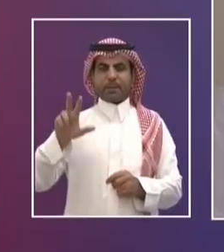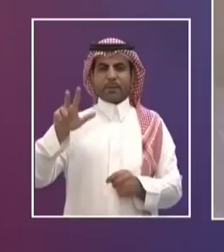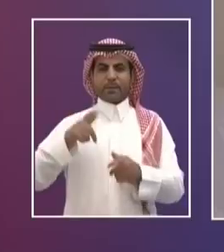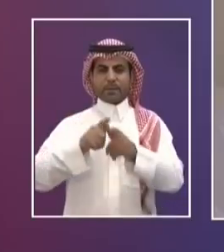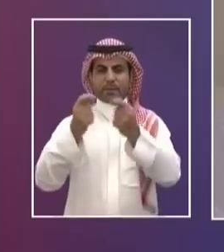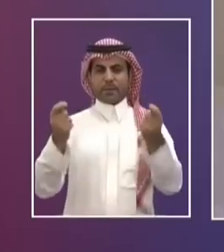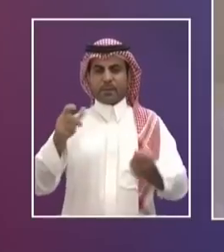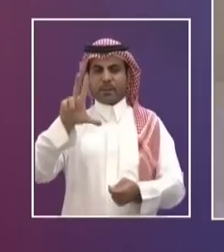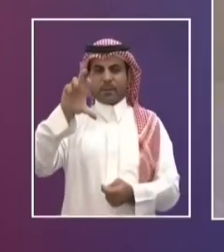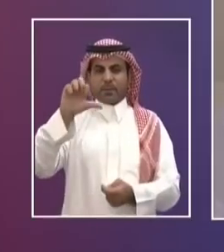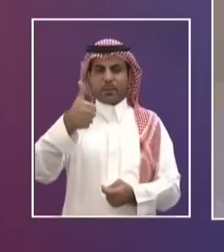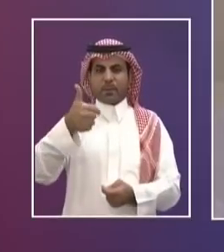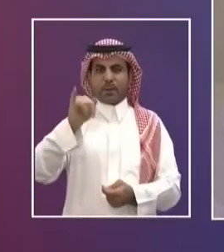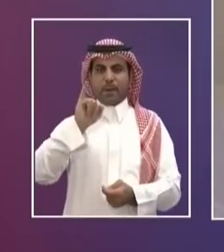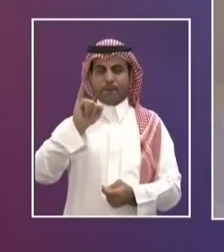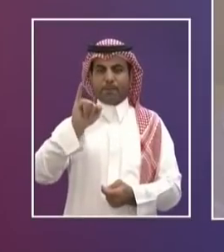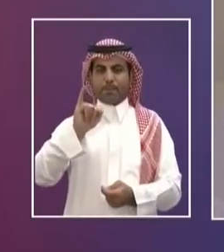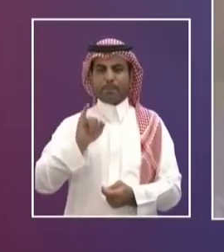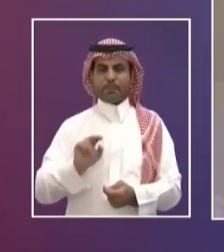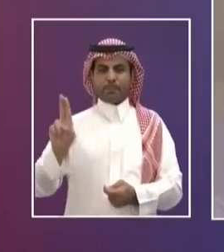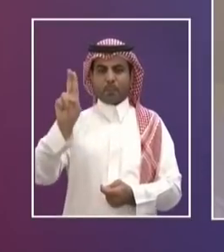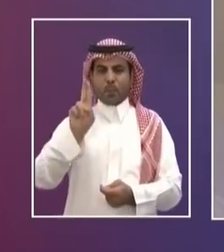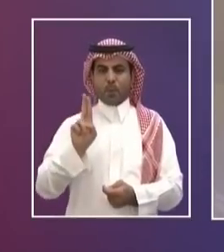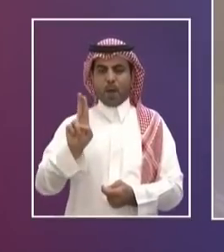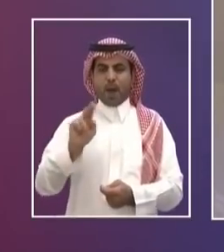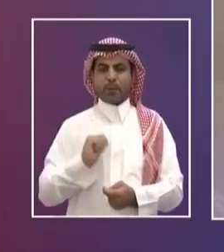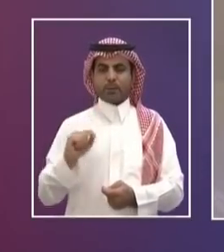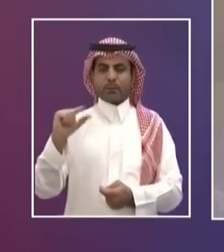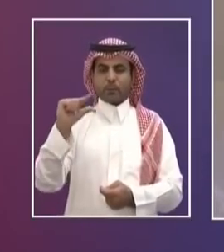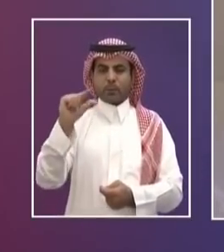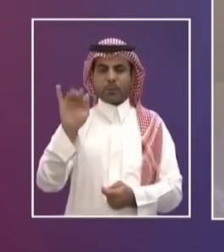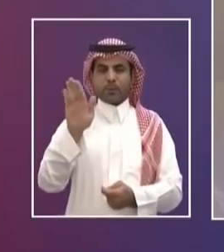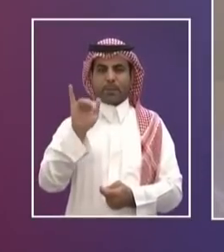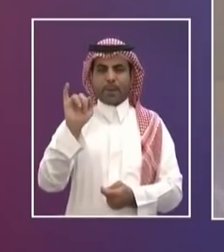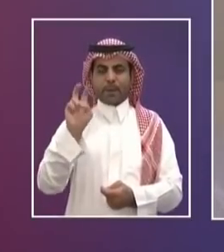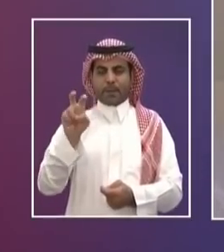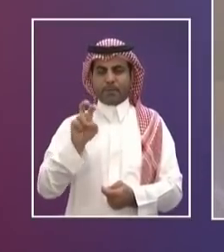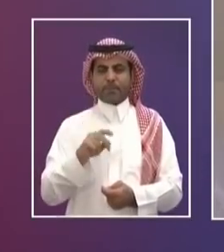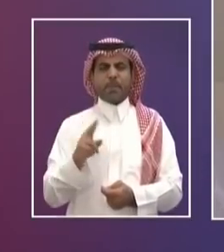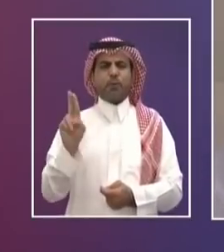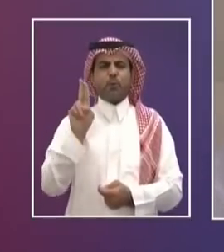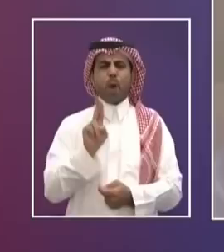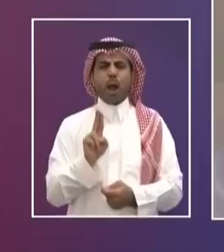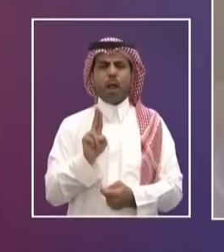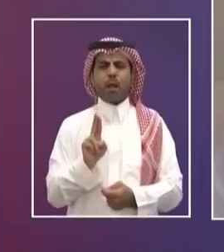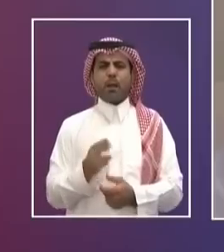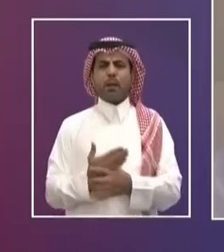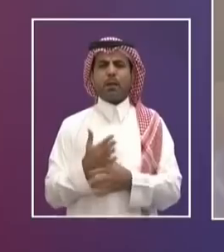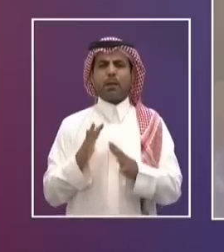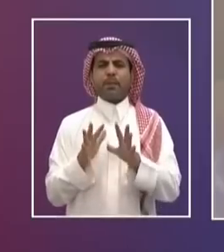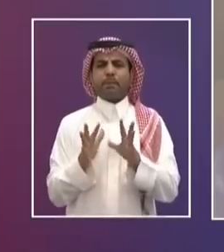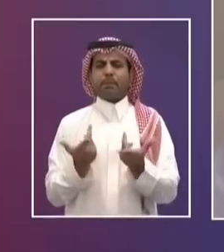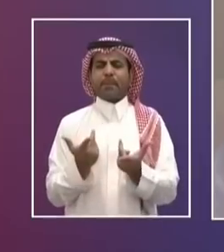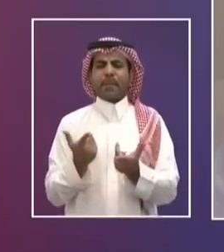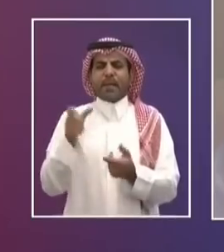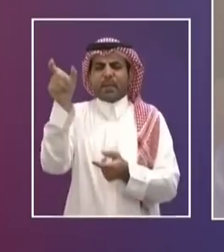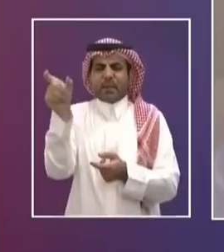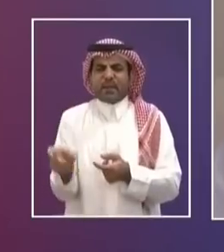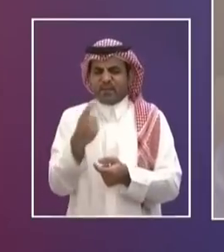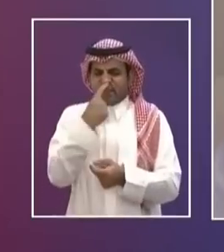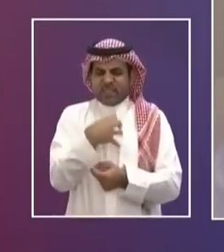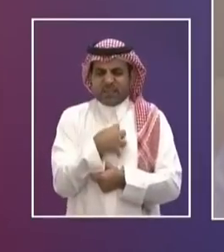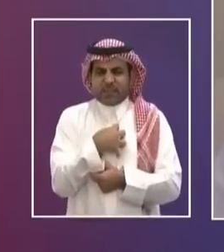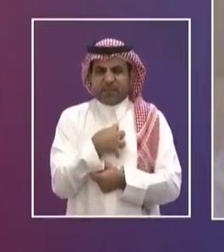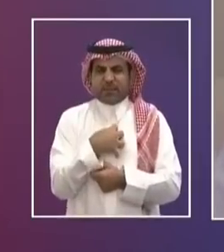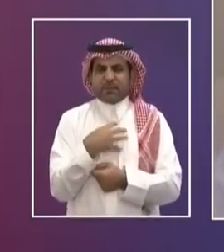صحيفة الوئام الإلكترونية، سؤالي موجه للدكتورة سميرة الغامدي، أي الفئات العمرية الأكثر عرضة وتأثرا بالجوانب النفسية